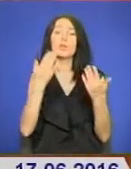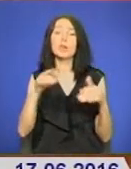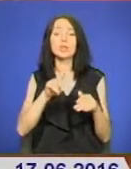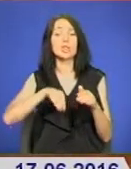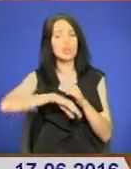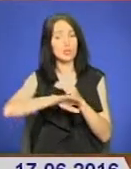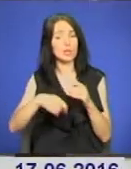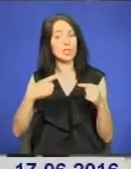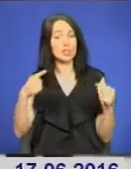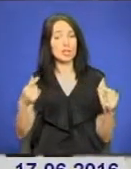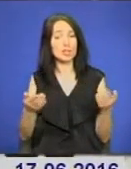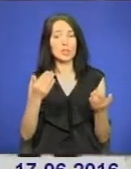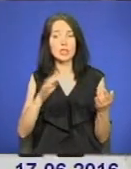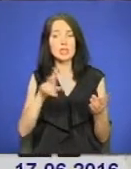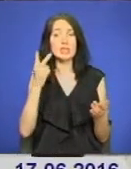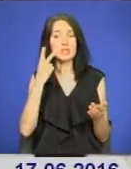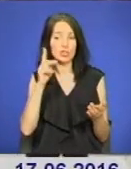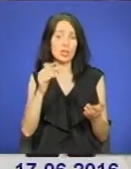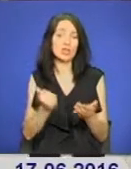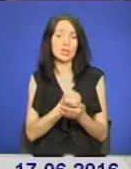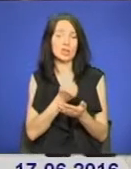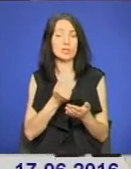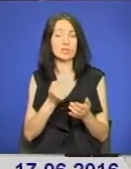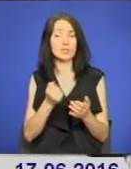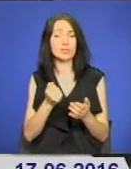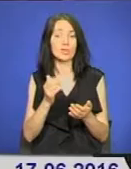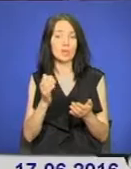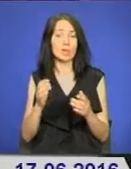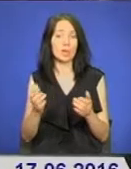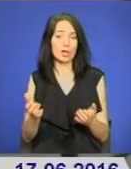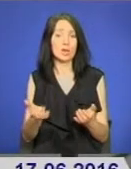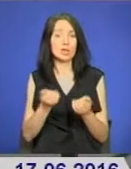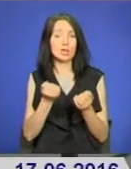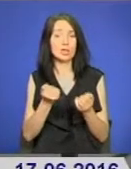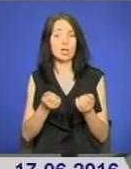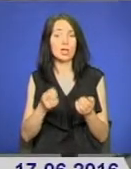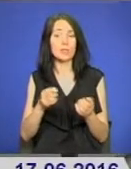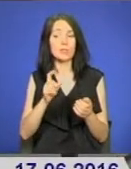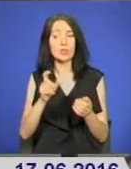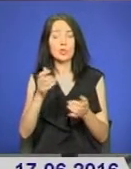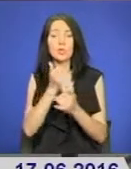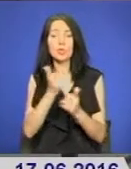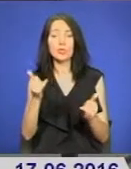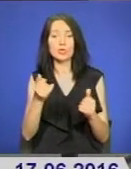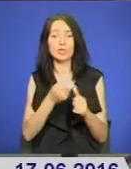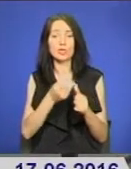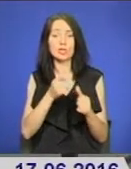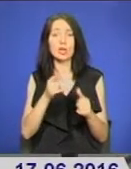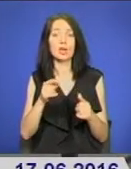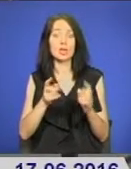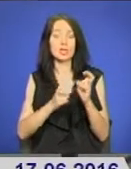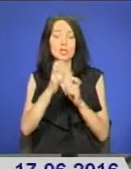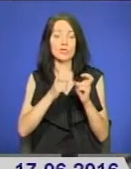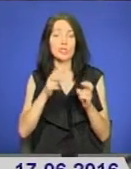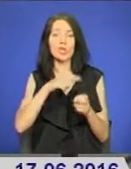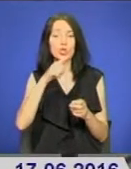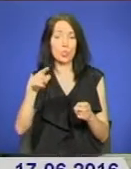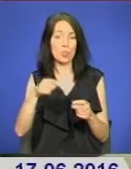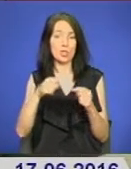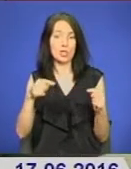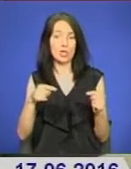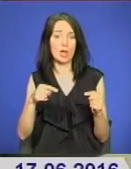викрадені речі. Проте не завжди їх вдається віднайти, оскільки потерпілі не можуть назвати заводські номери деталей, документи на товар чи імей